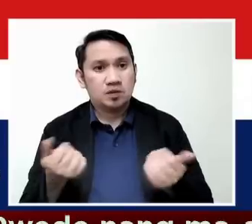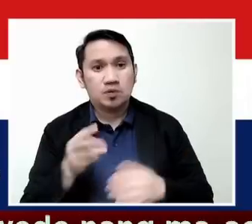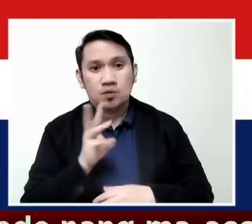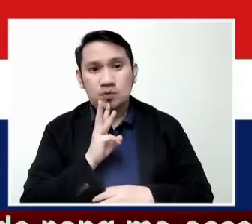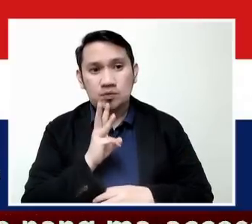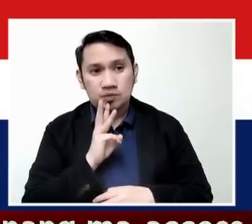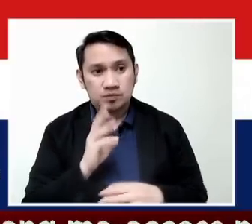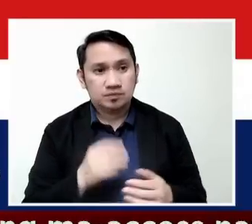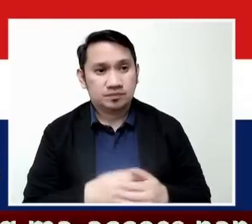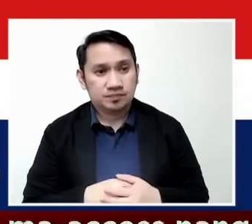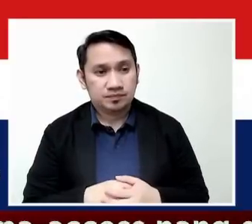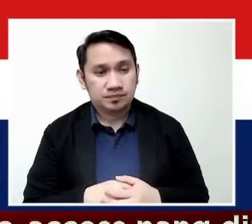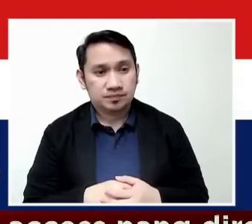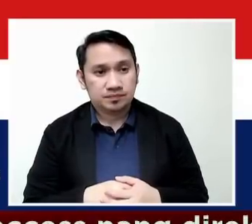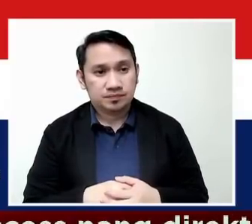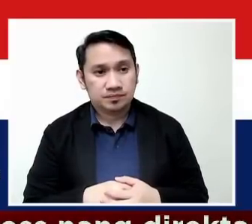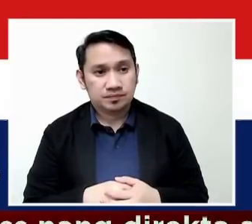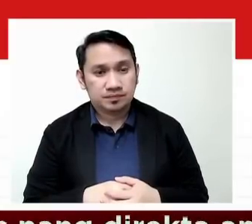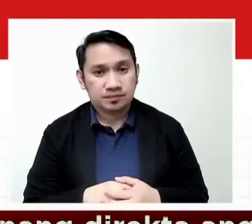treatment plants.